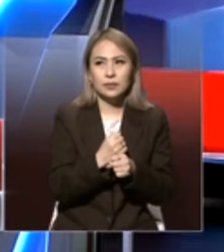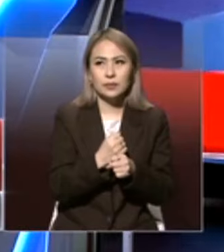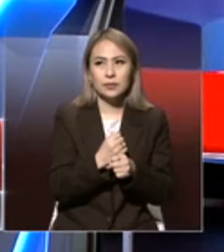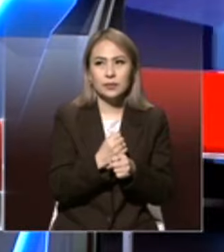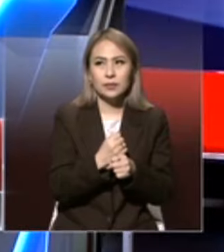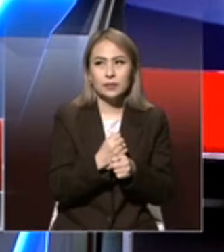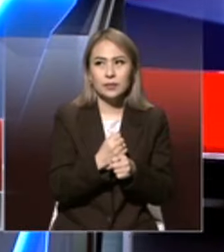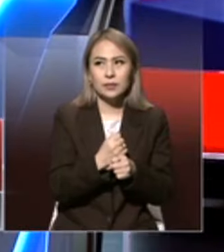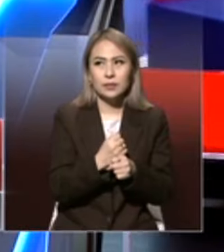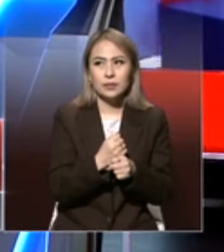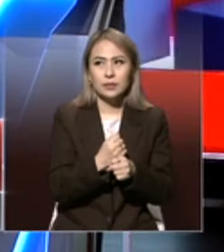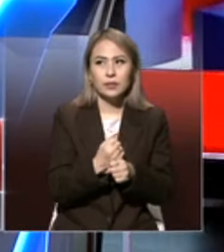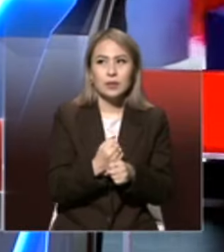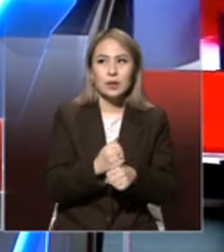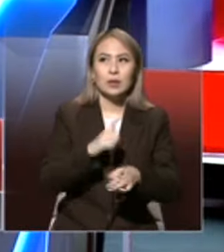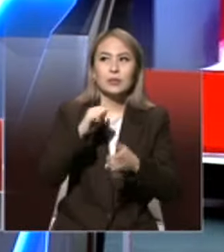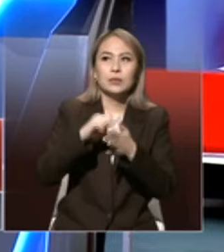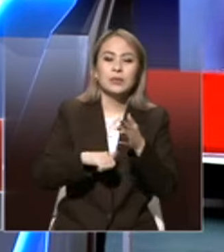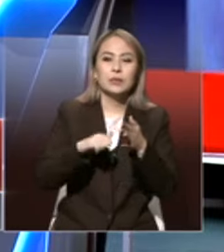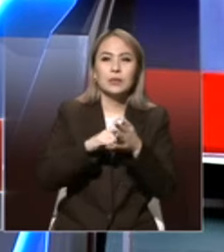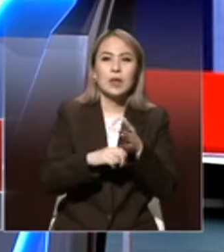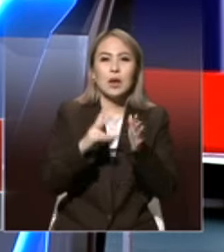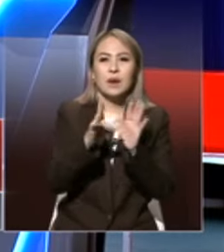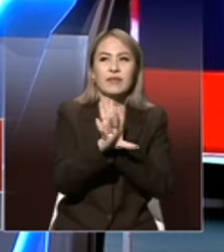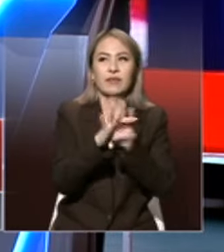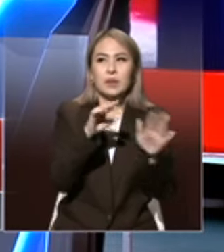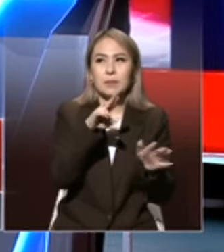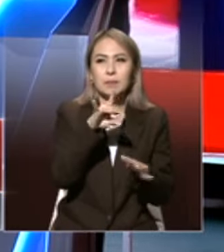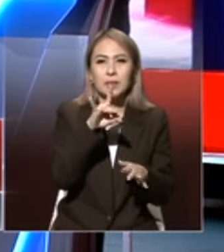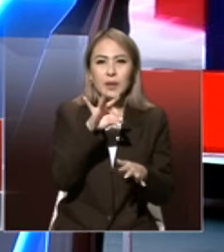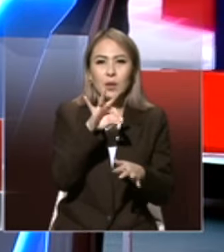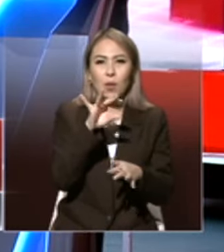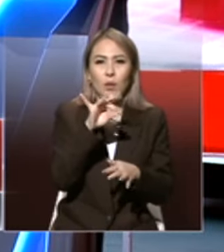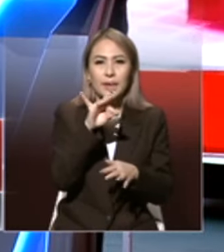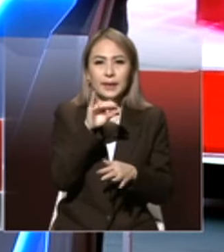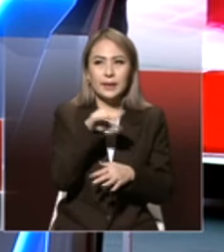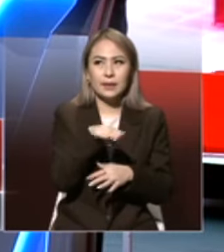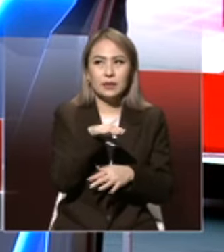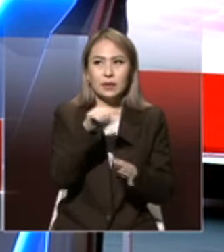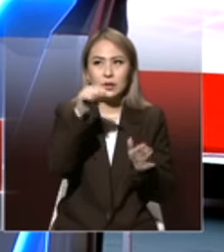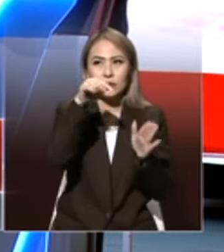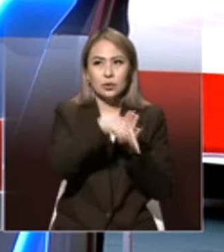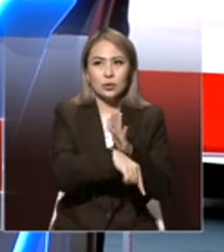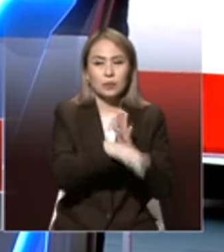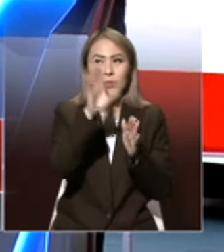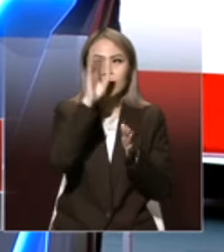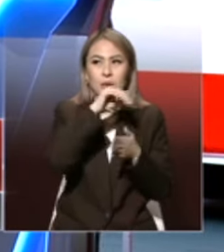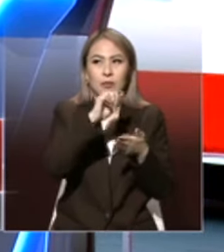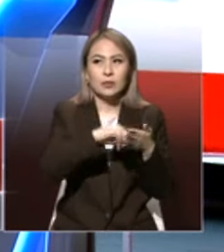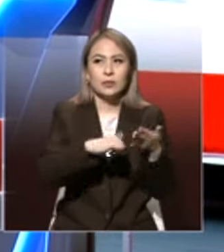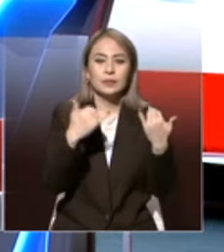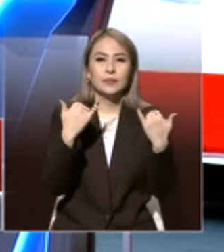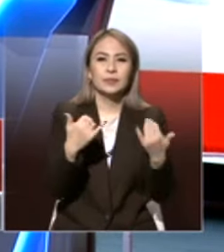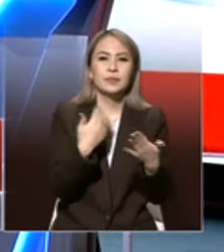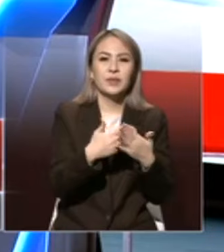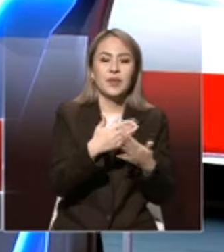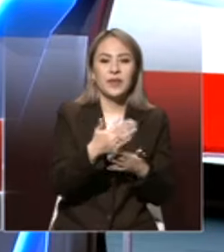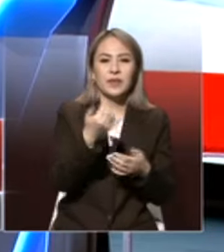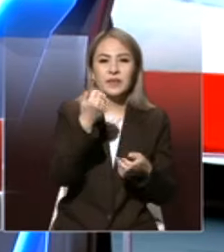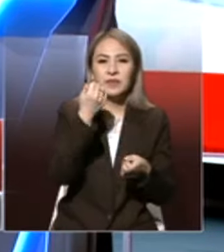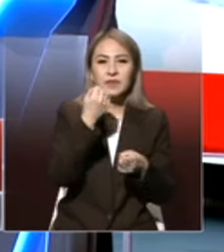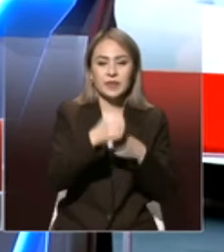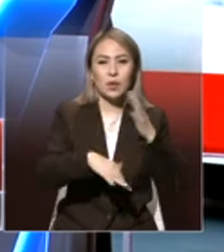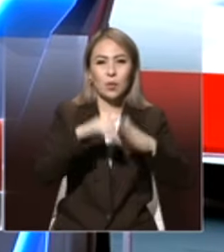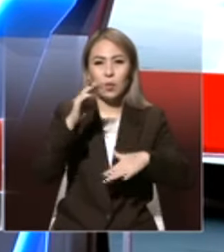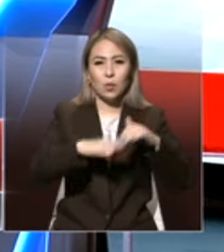Неге біз приоритеттерді анықтап алуымыз керек? Приоритеттерді анықтап алатын болсақ, біз мәселенің түбіріне түсе аламыз. Мысалы, біз қазіргі таңда біз физикалық зорлық-зомбылық